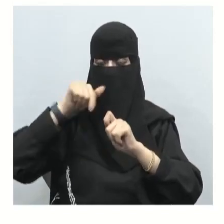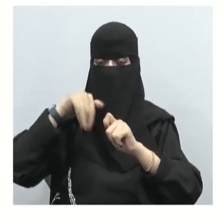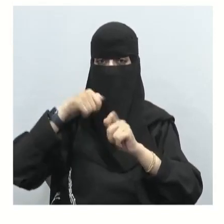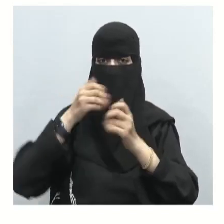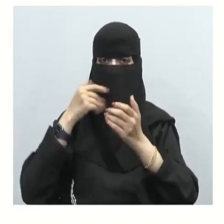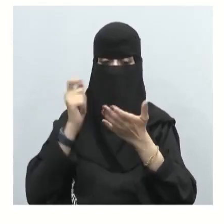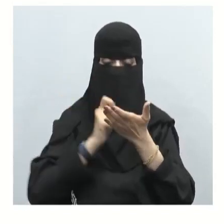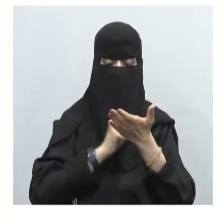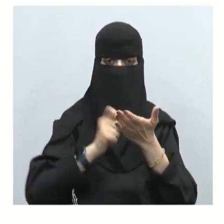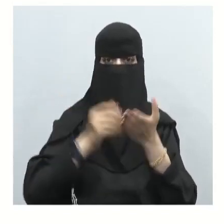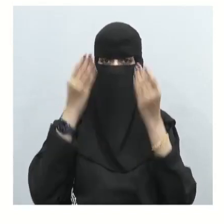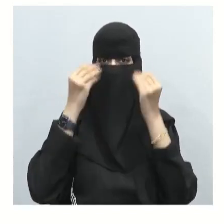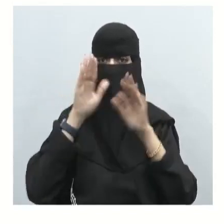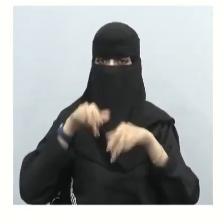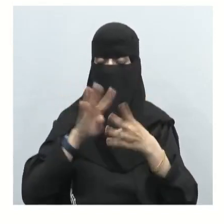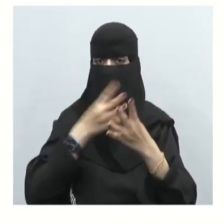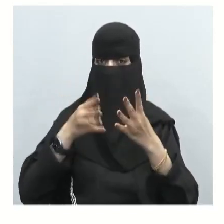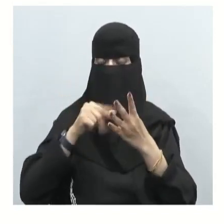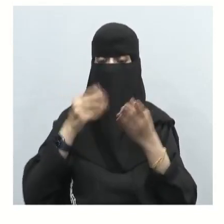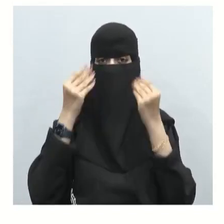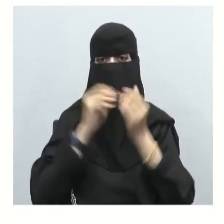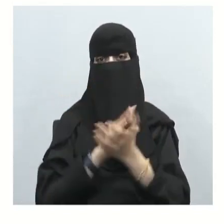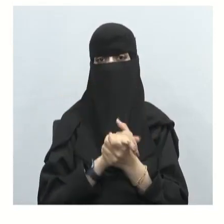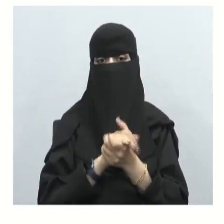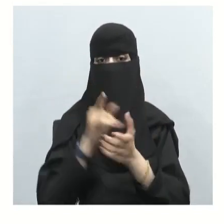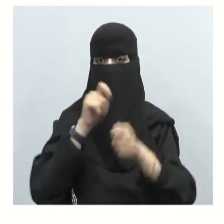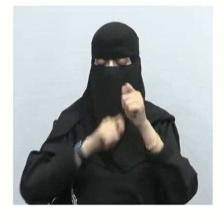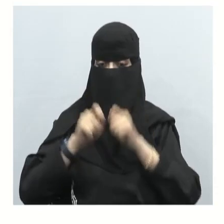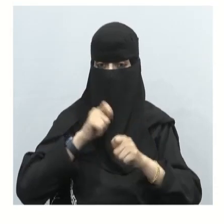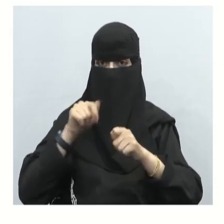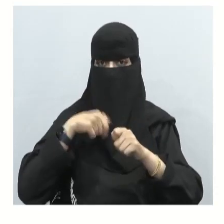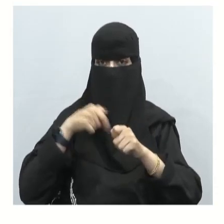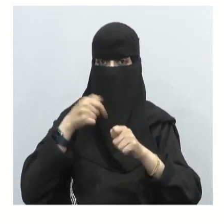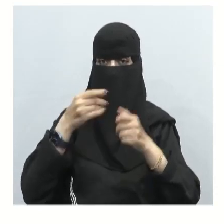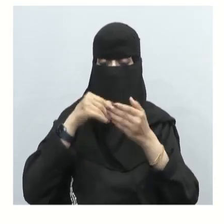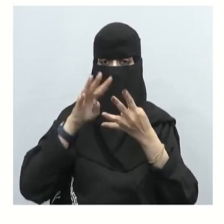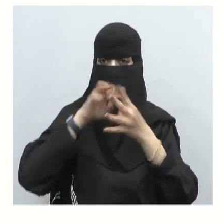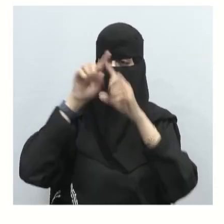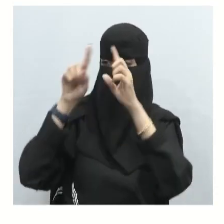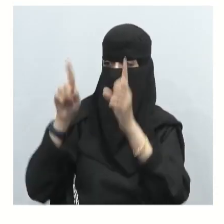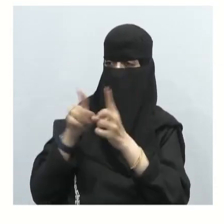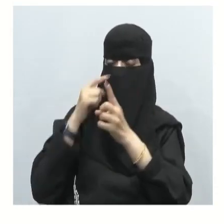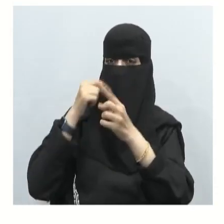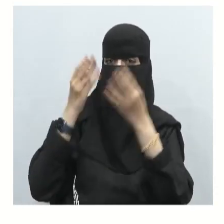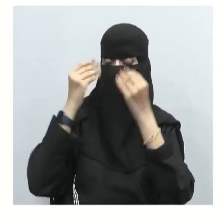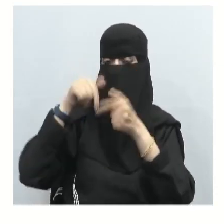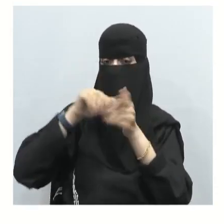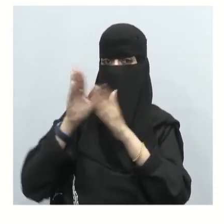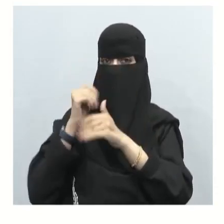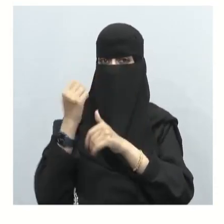ونسجل الملاحظات ايضا في جدول البيانات نستخدم مرشح الاستقطاب لرؤيه الضوء المنعكس بزاويه